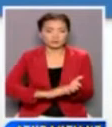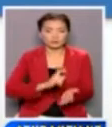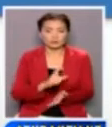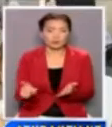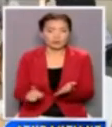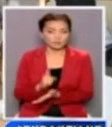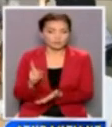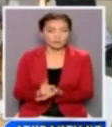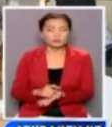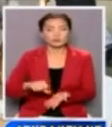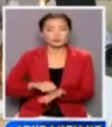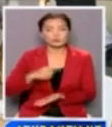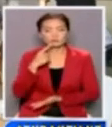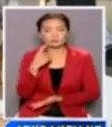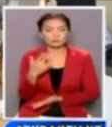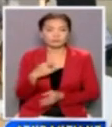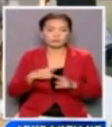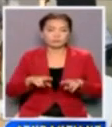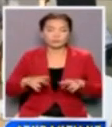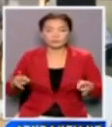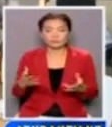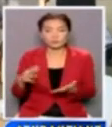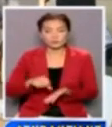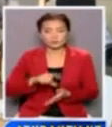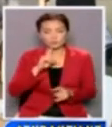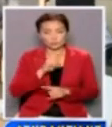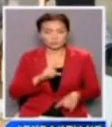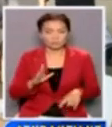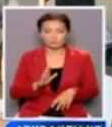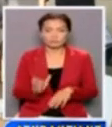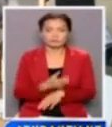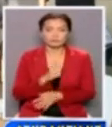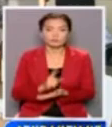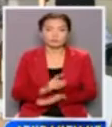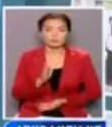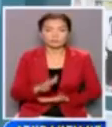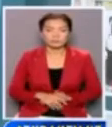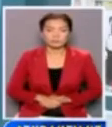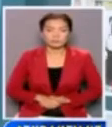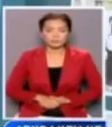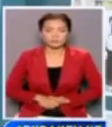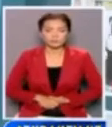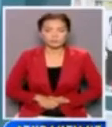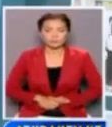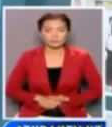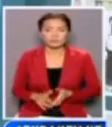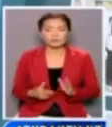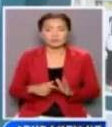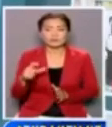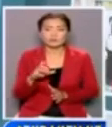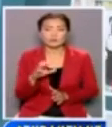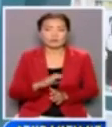кандидат обязан участвовать дискуссия противном случае он выбывает из политической гонки 7 сентября начинается